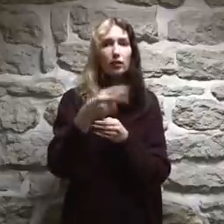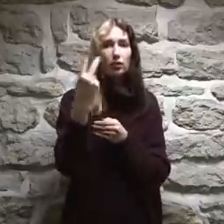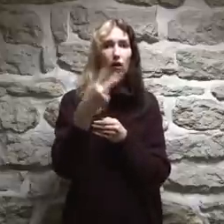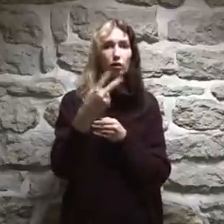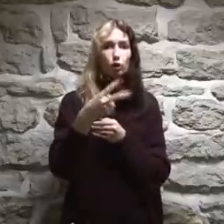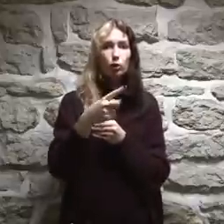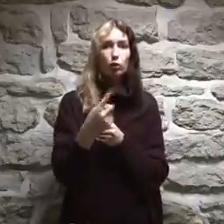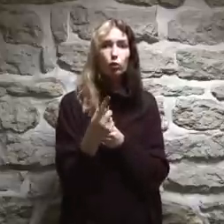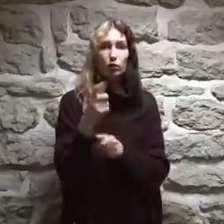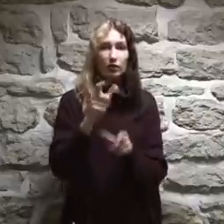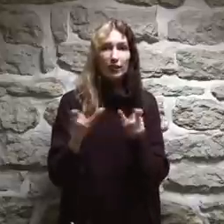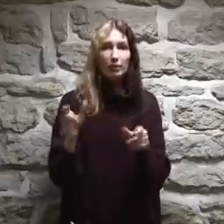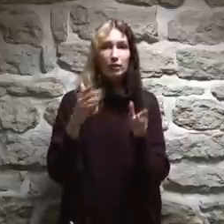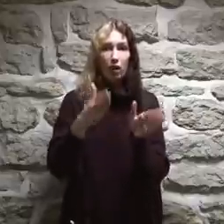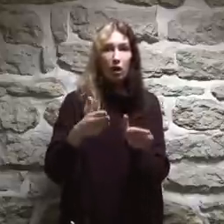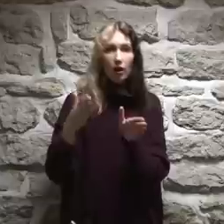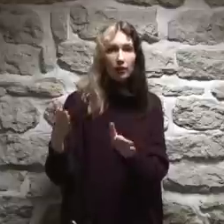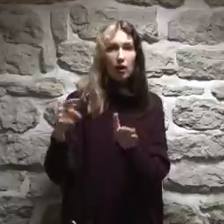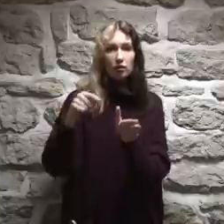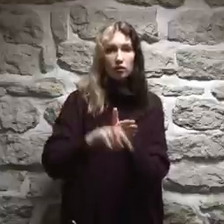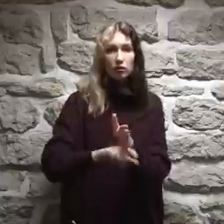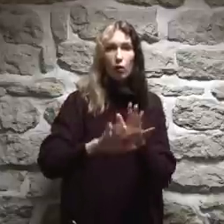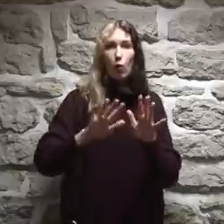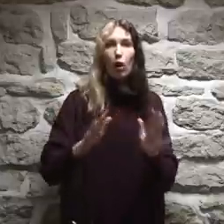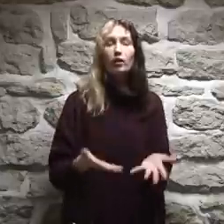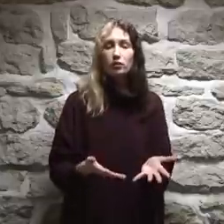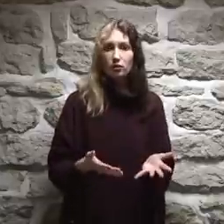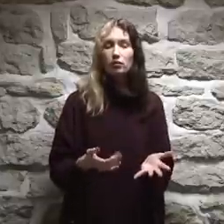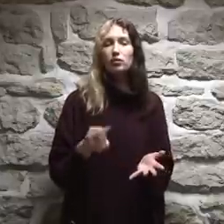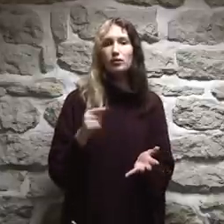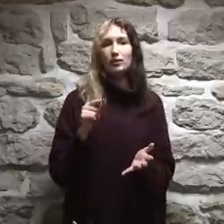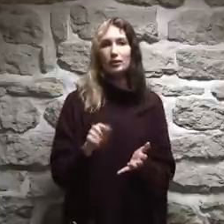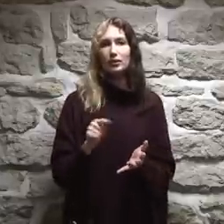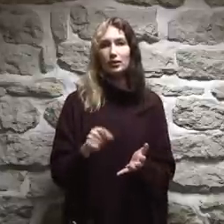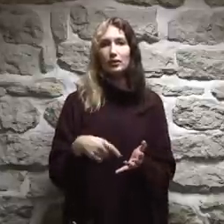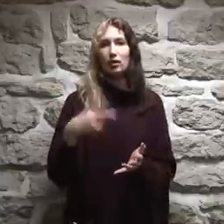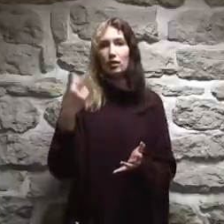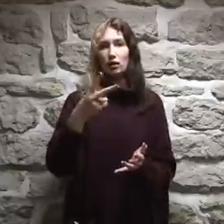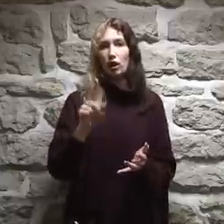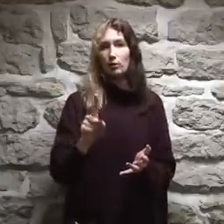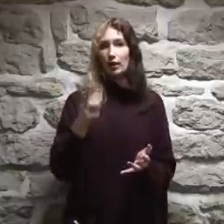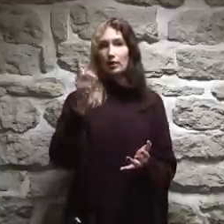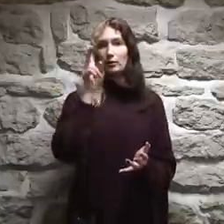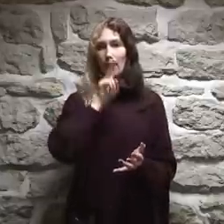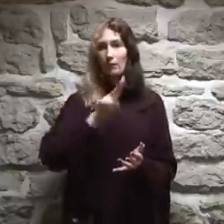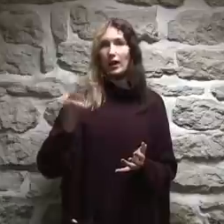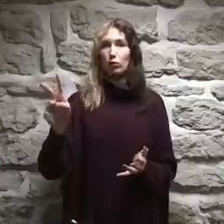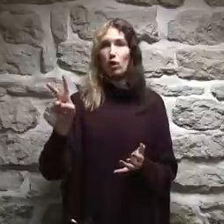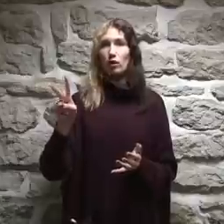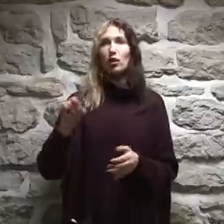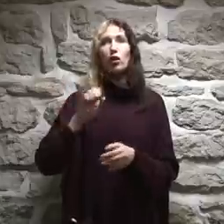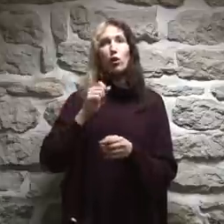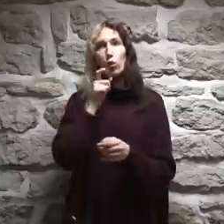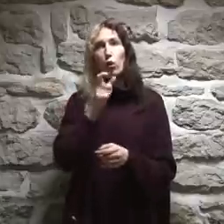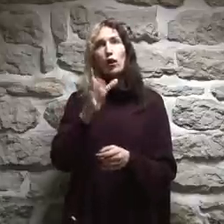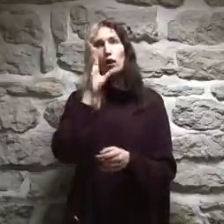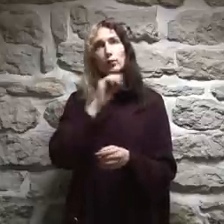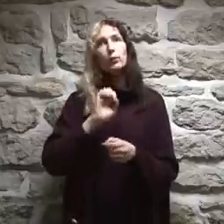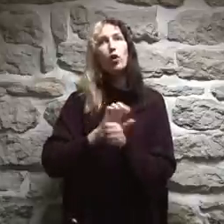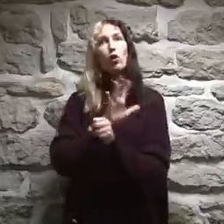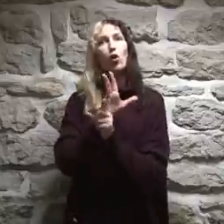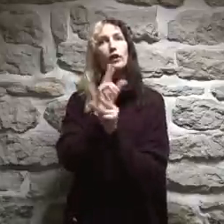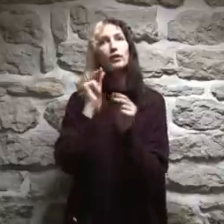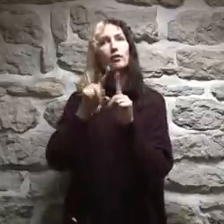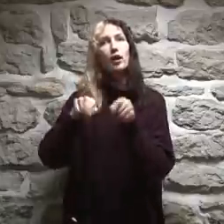21 inimest haiglas, siis me oleksime 21. olnud seal kohas. Aga kuna täna